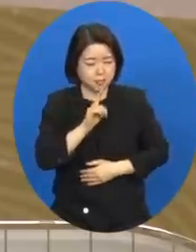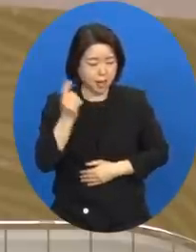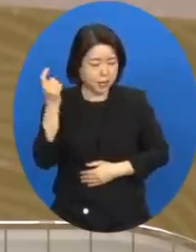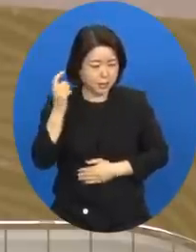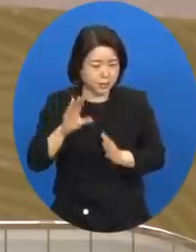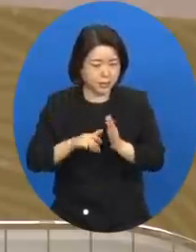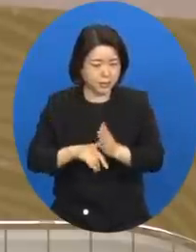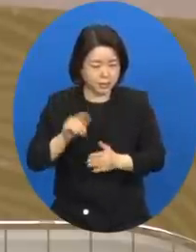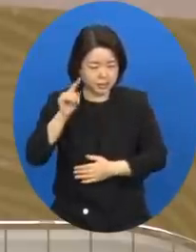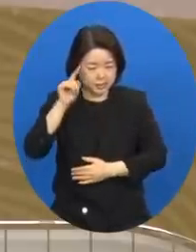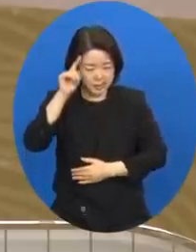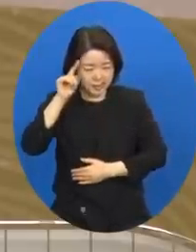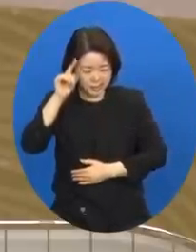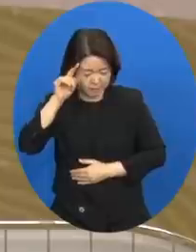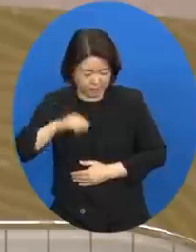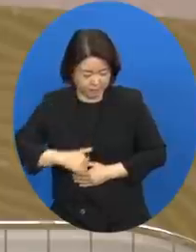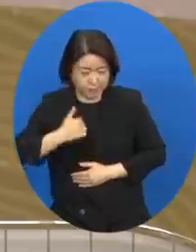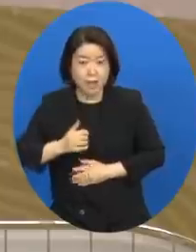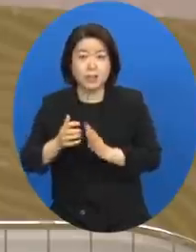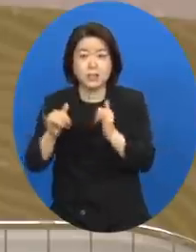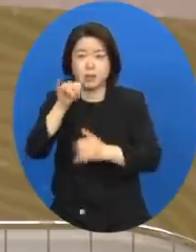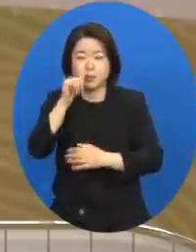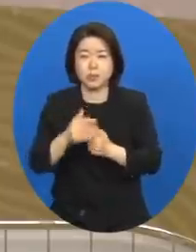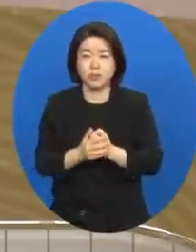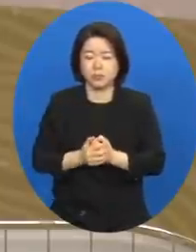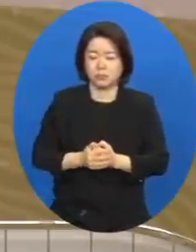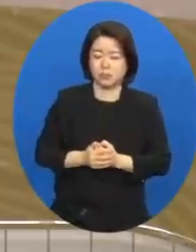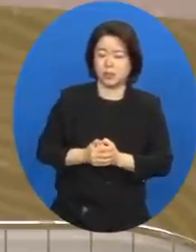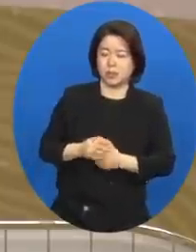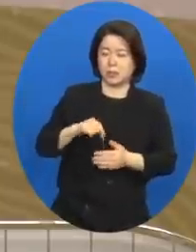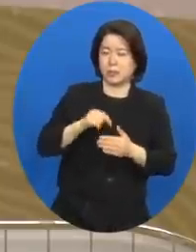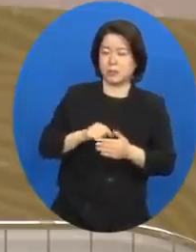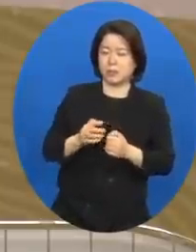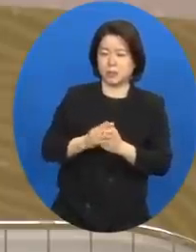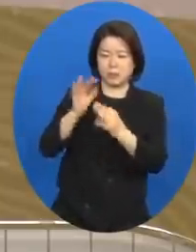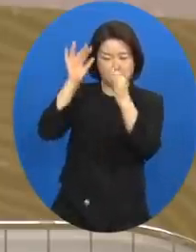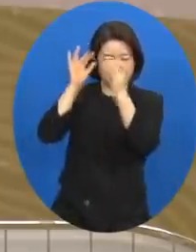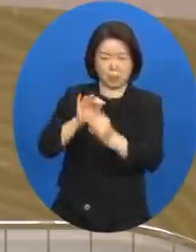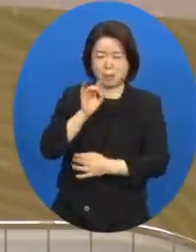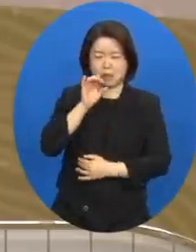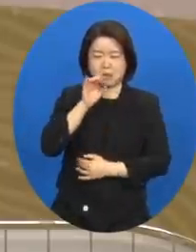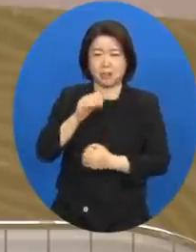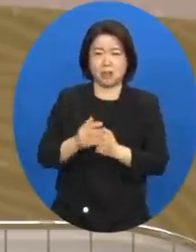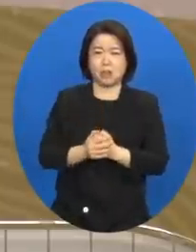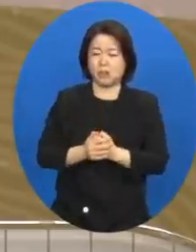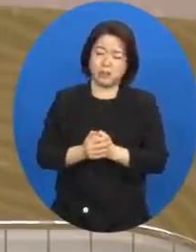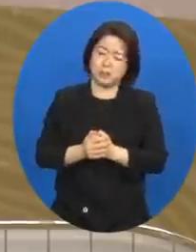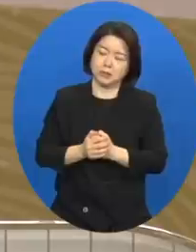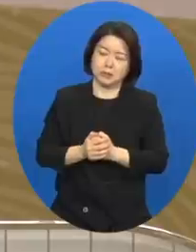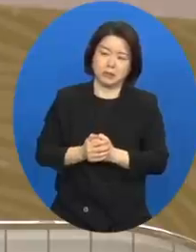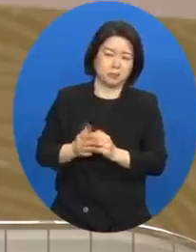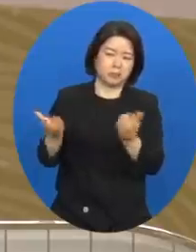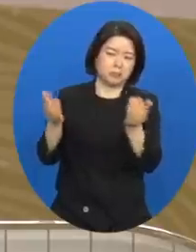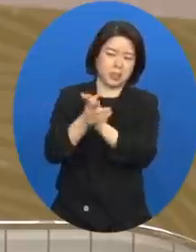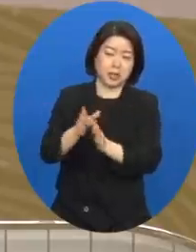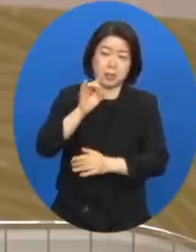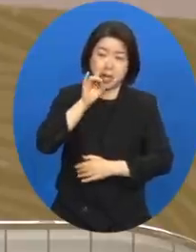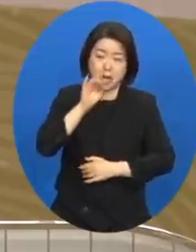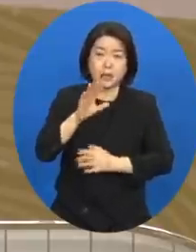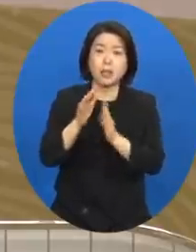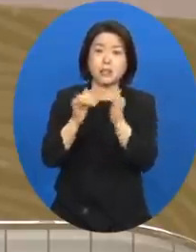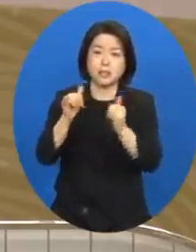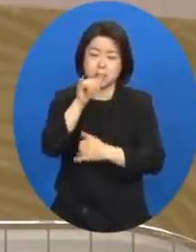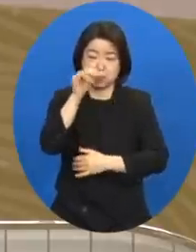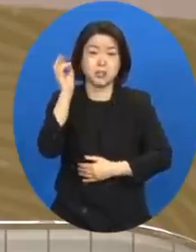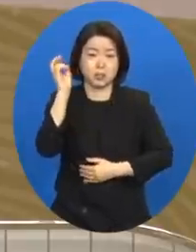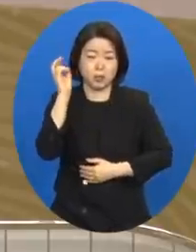분이 있으셨을 거예요. 또는 뭐 적어도 마음에 선뜻 동의가 안 되고 그렇다, 아멘이 안 되시는 분들도